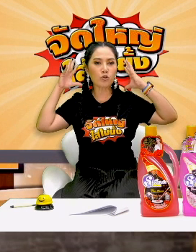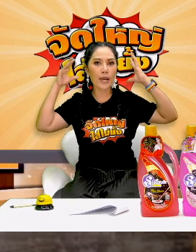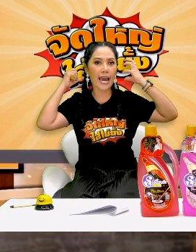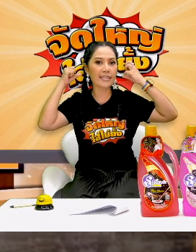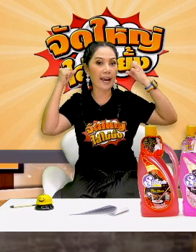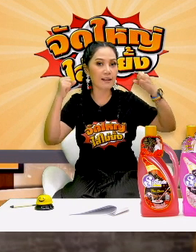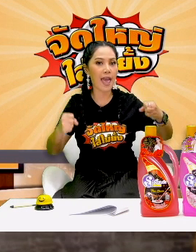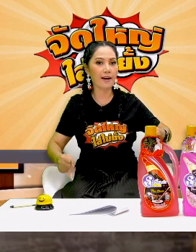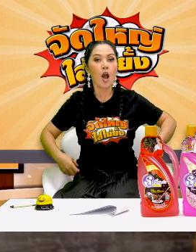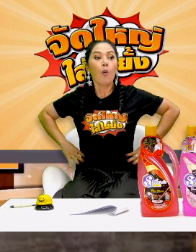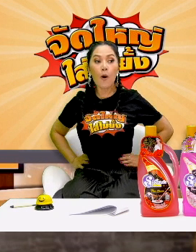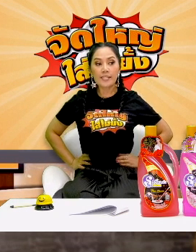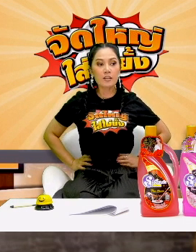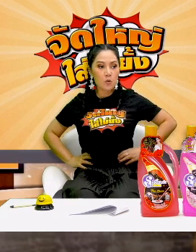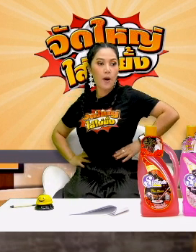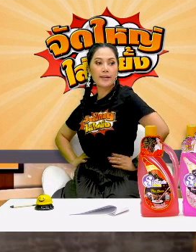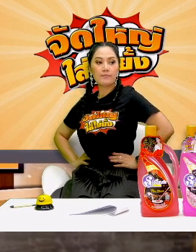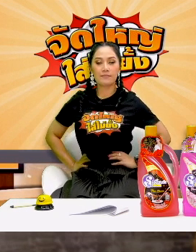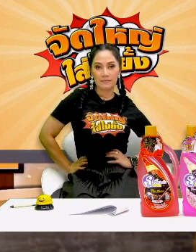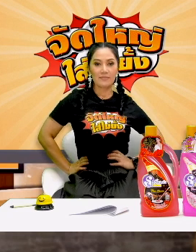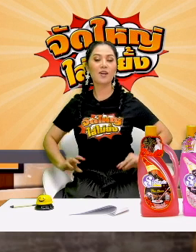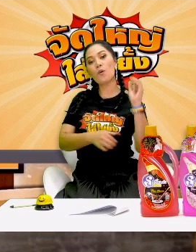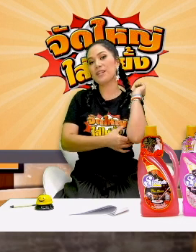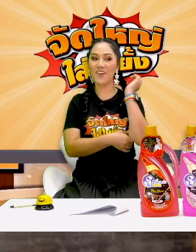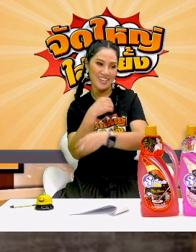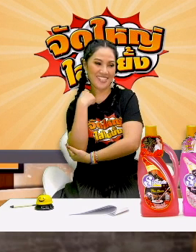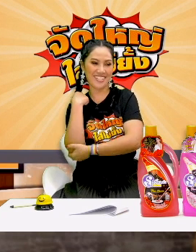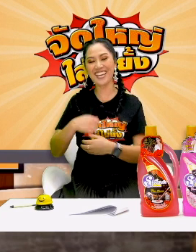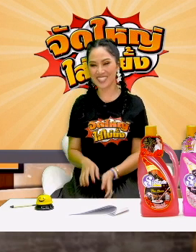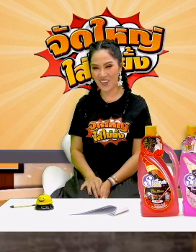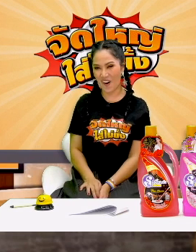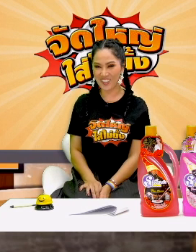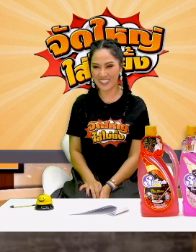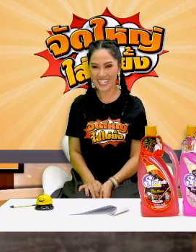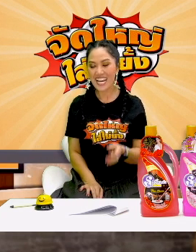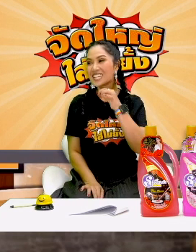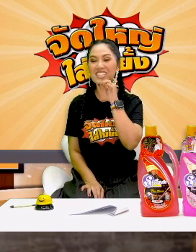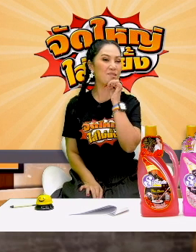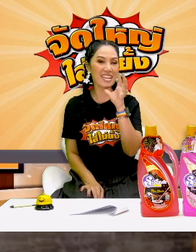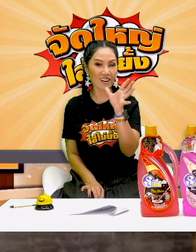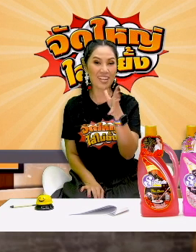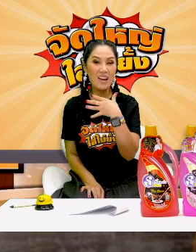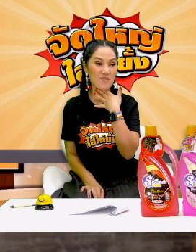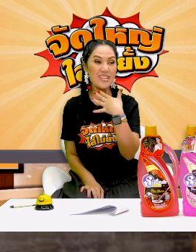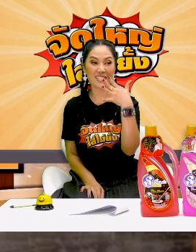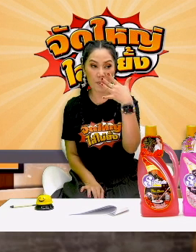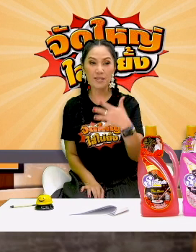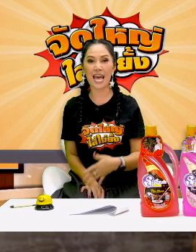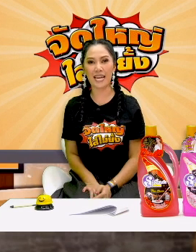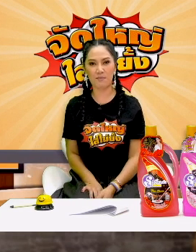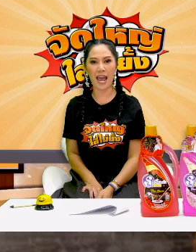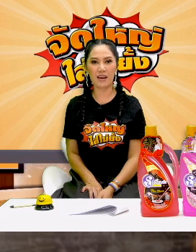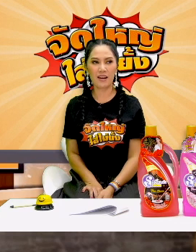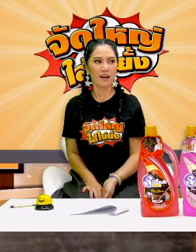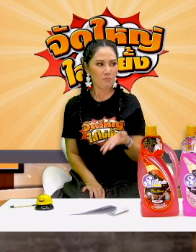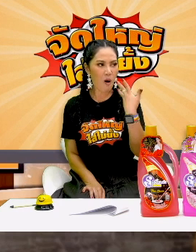ต้องช่วยกันแข็งแรงอ้วนฉันก็สวยฉันก็อ้วนนิดหน่อยฉันก็อยากจะพอแต่ฉันมีเหนียงไม่ได้ฉันมีเหนียงฉันเป็นประสา